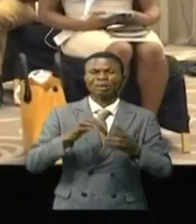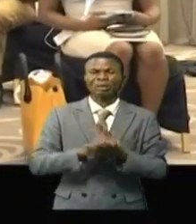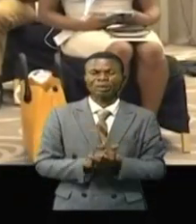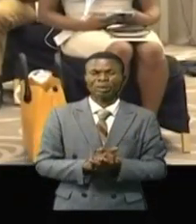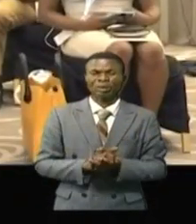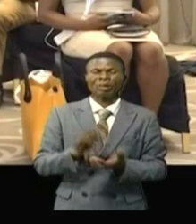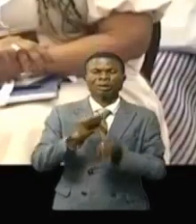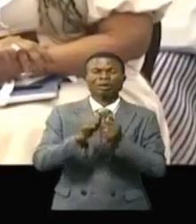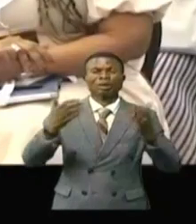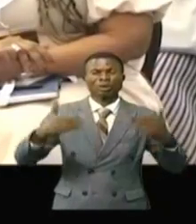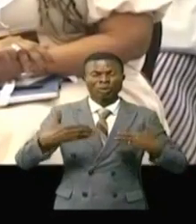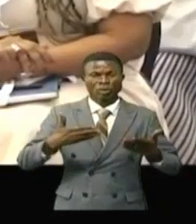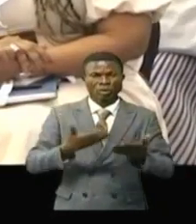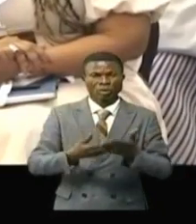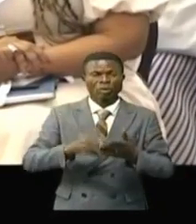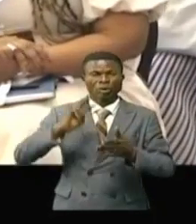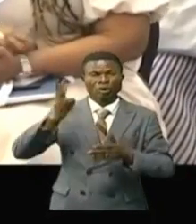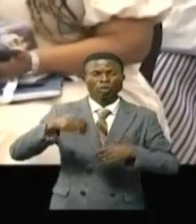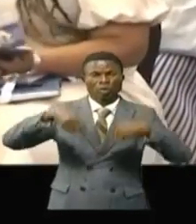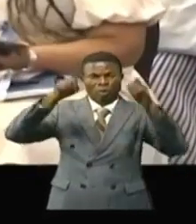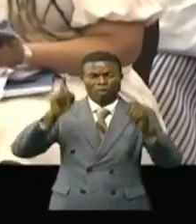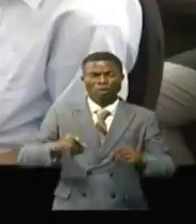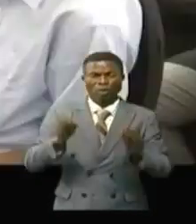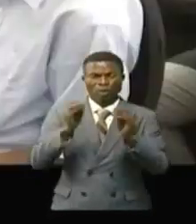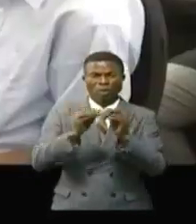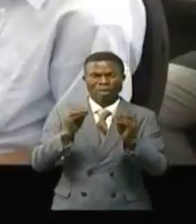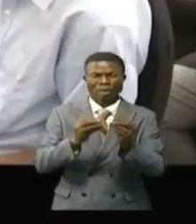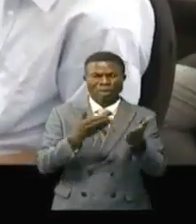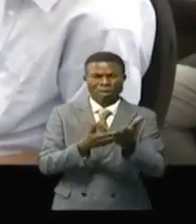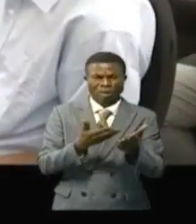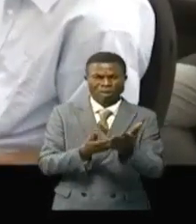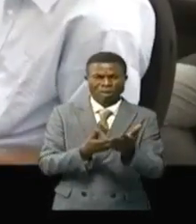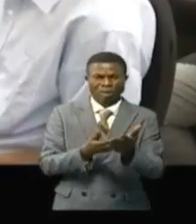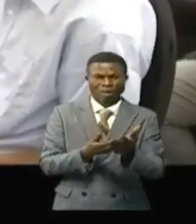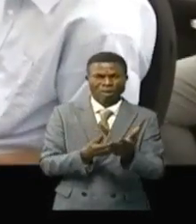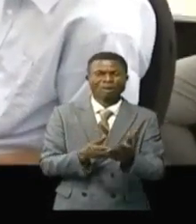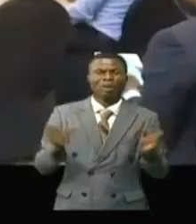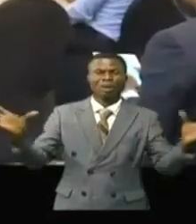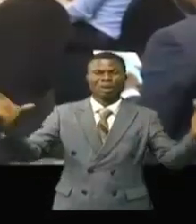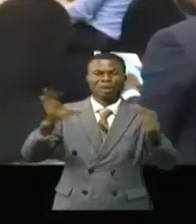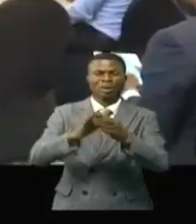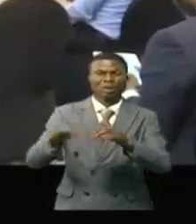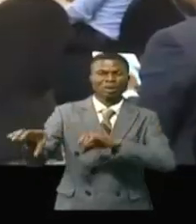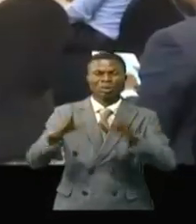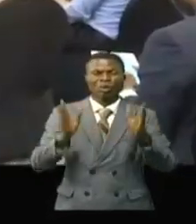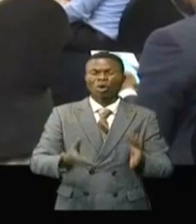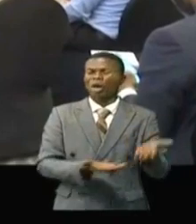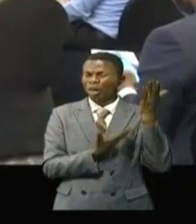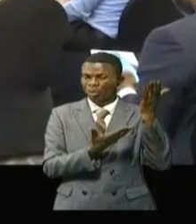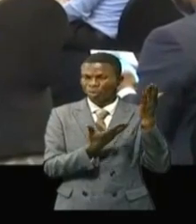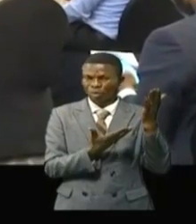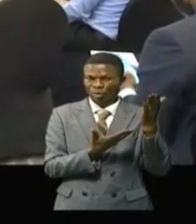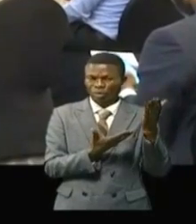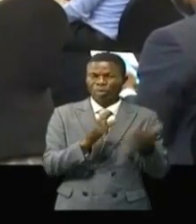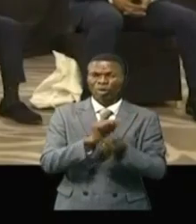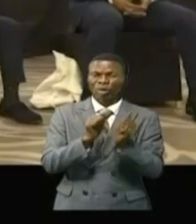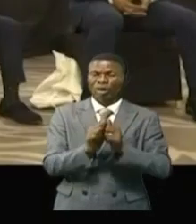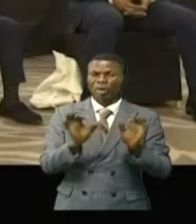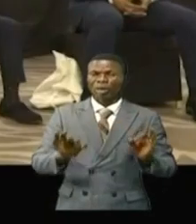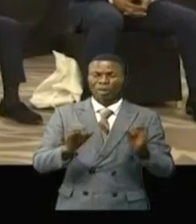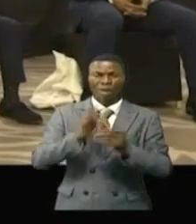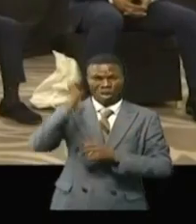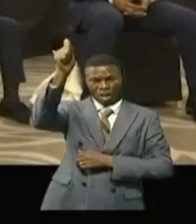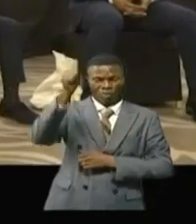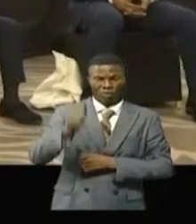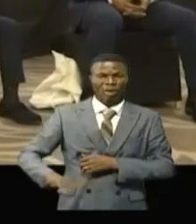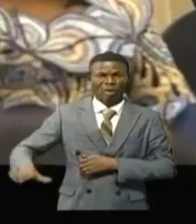Thématique générale de cette troisième édition du sommet qui est le Bantu, rassemblant deux acteurs majeurs autour de questions clés pour l'avenir du